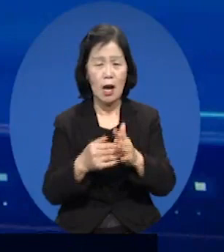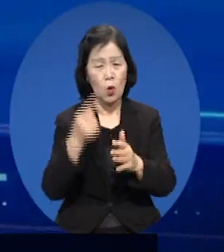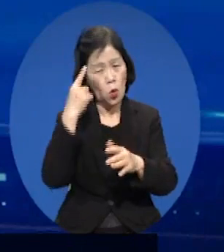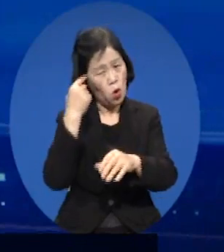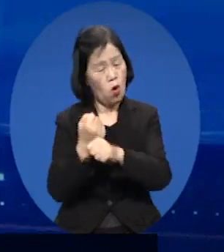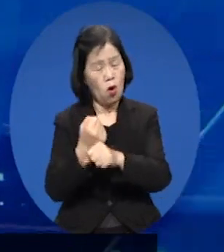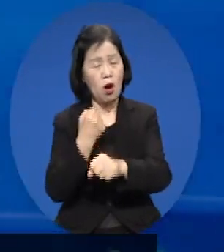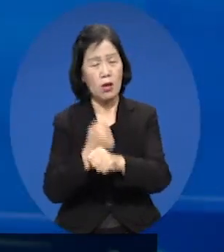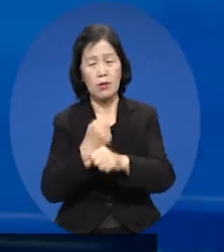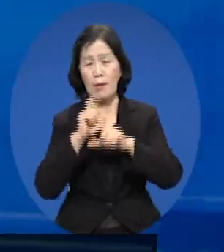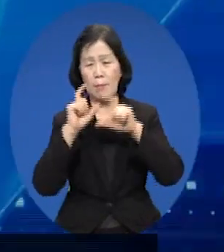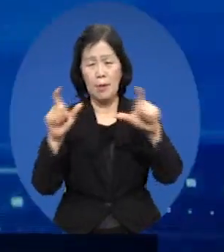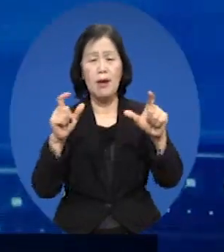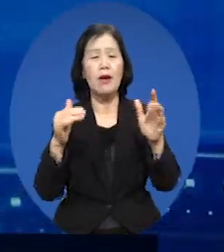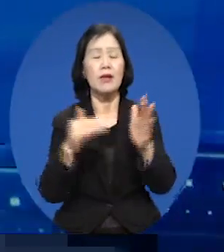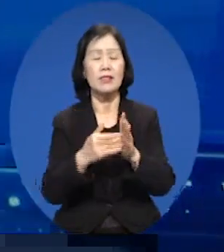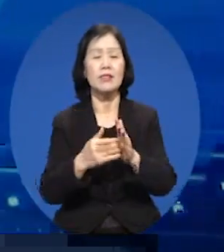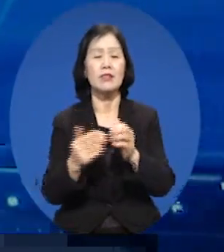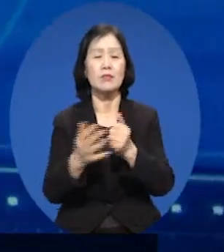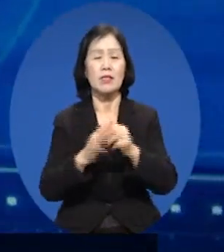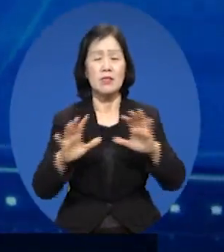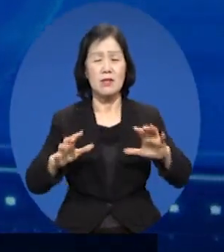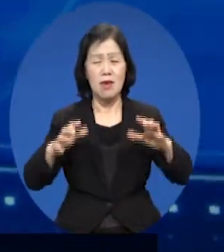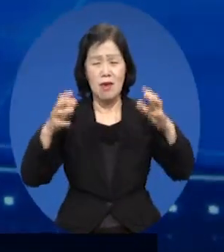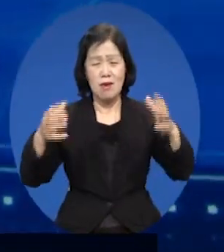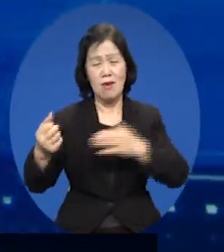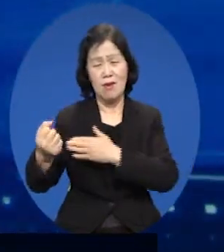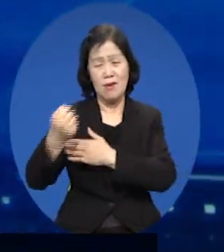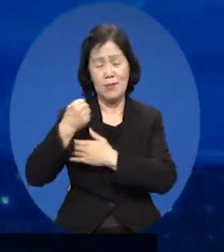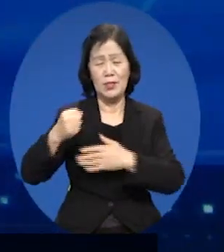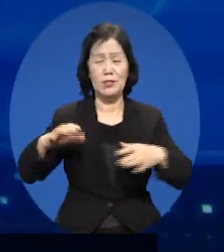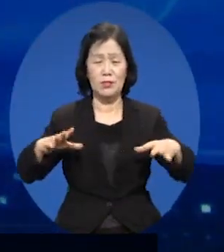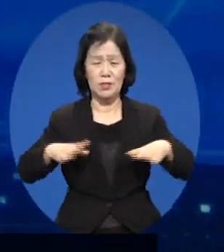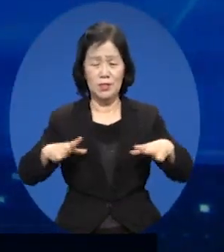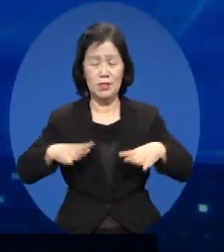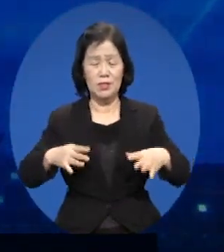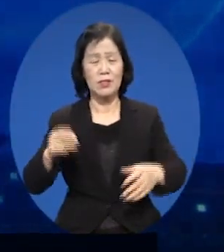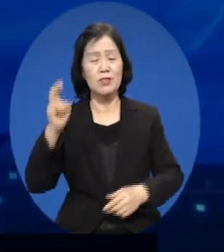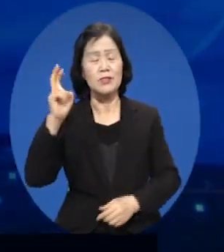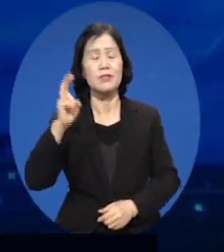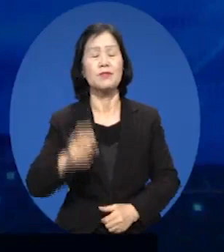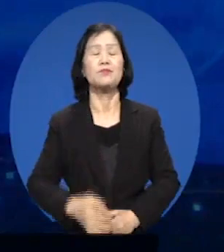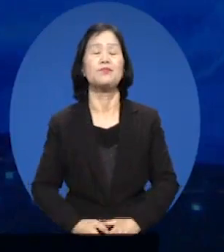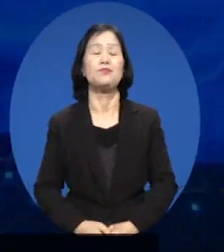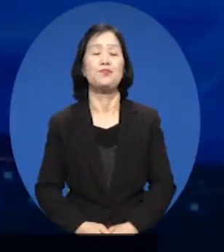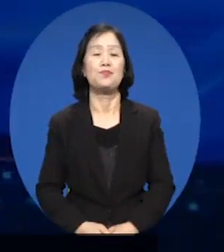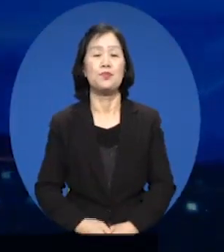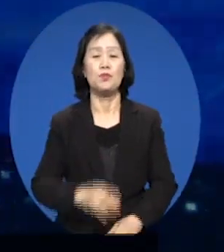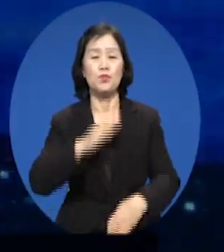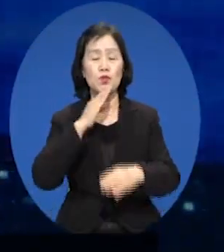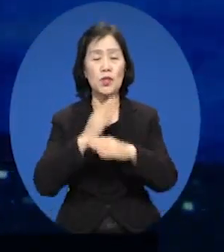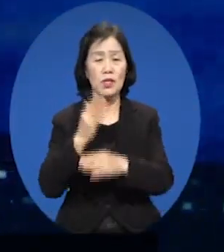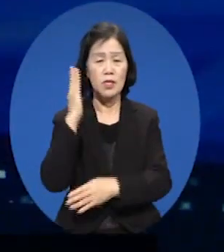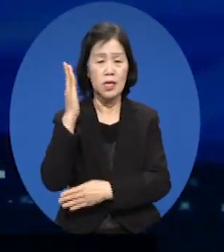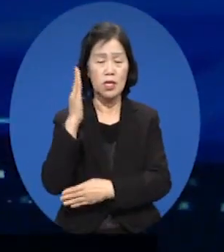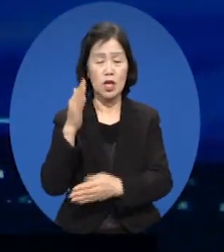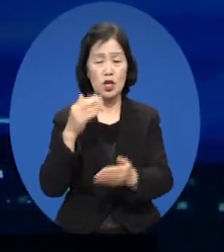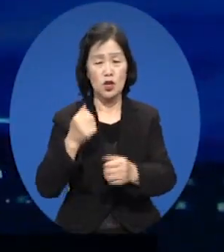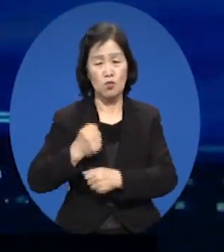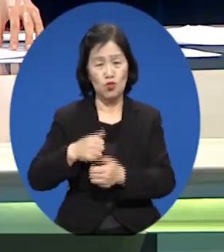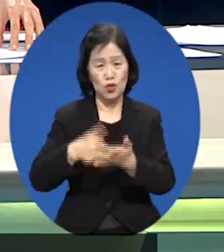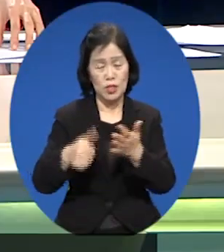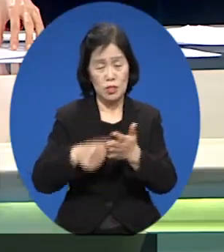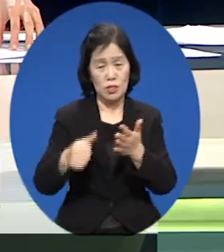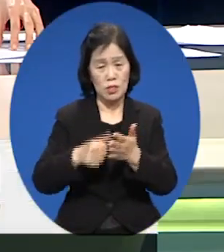한 만큼 뭐 전세계 좀 그런 위력을 과시 하지 않을까 그런 얘기 많이 나오던데 북한에서 얘기하고 있는 무기 개발